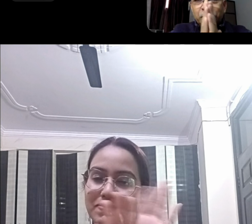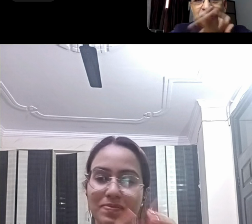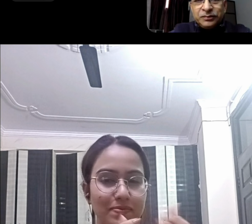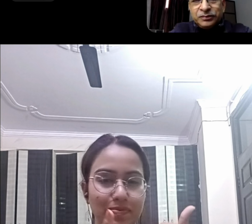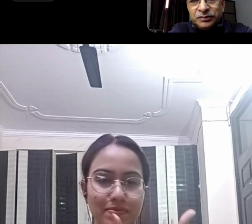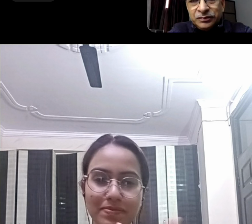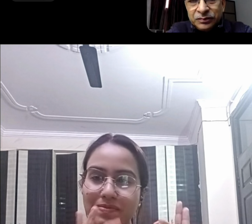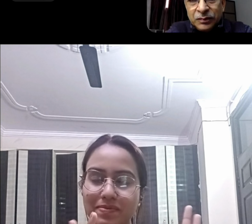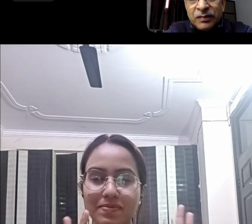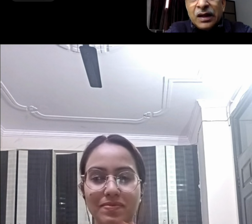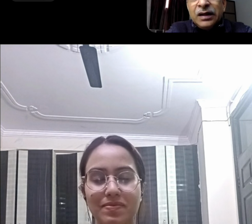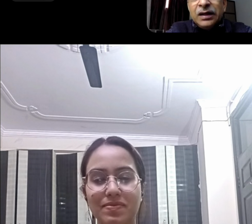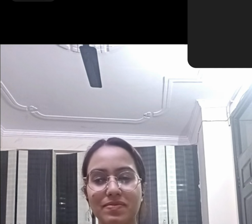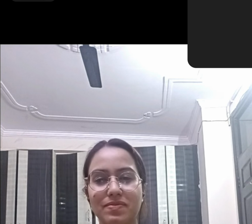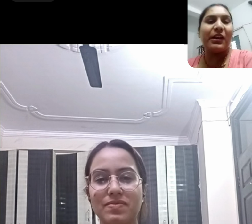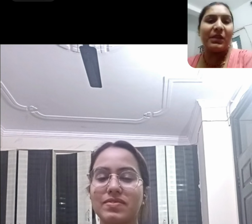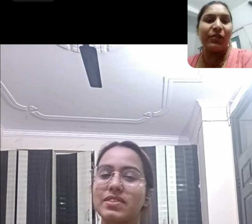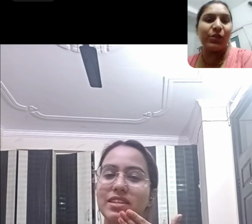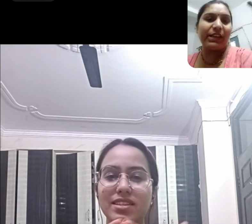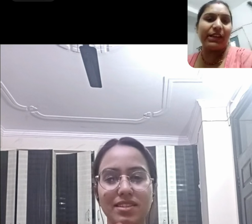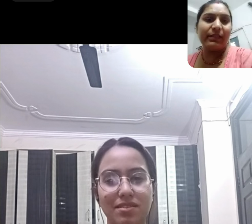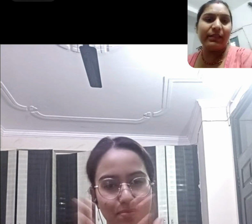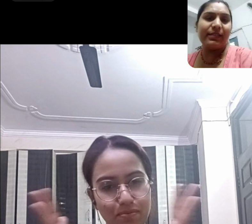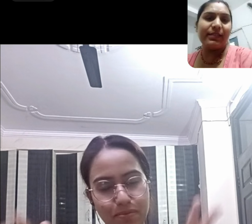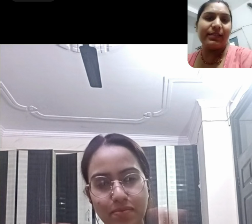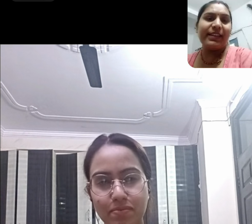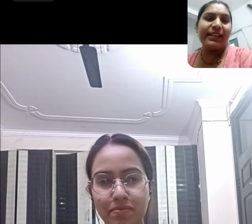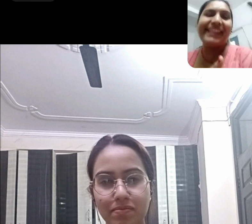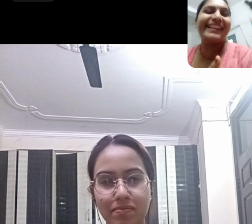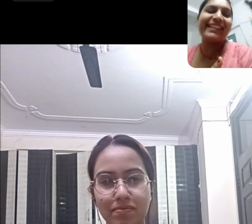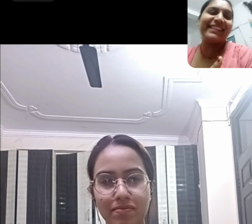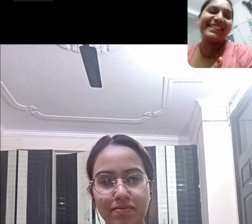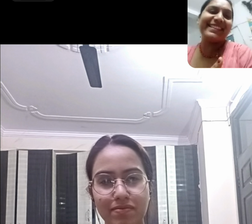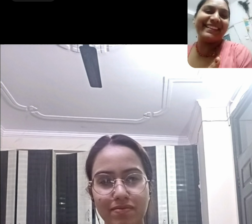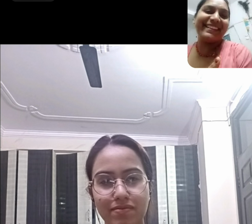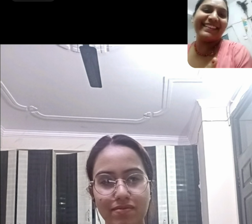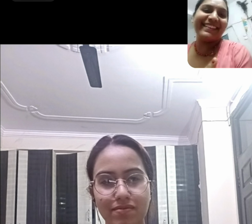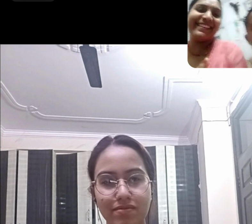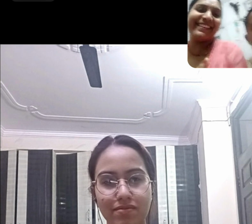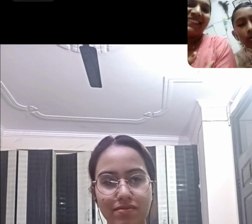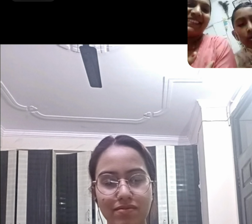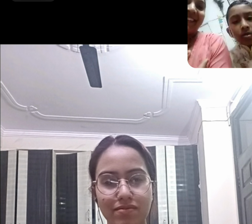थैंक यू सर। ओके सर हम लीव हो जाए क्या, इसका क्रिकेट क्लास है।